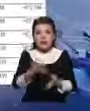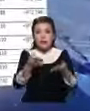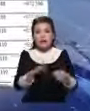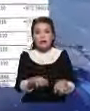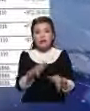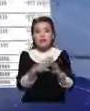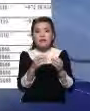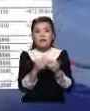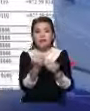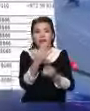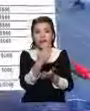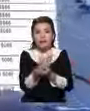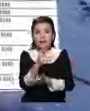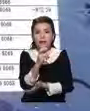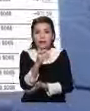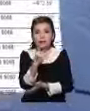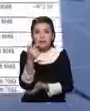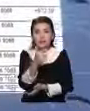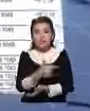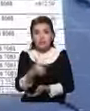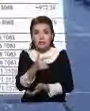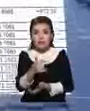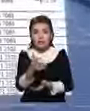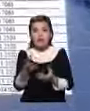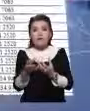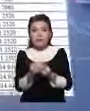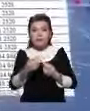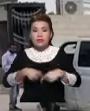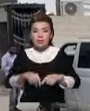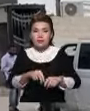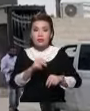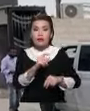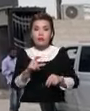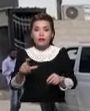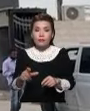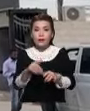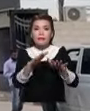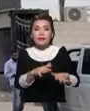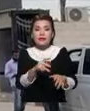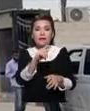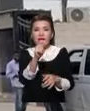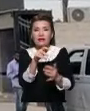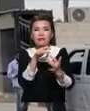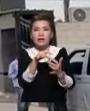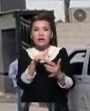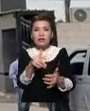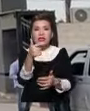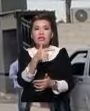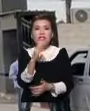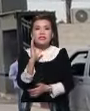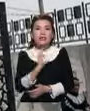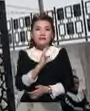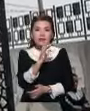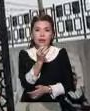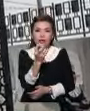их семей, которые имеют палестинское гражданство. Вместе с нашими соотечественниками из зоны боевых действий выведут граждан Северной